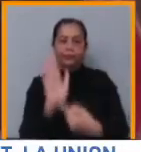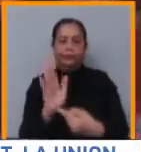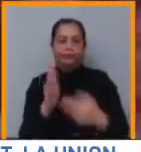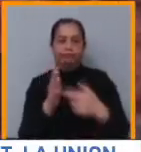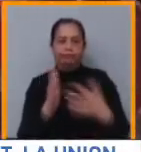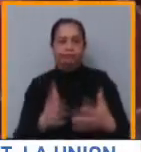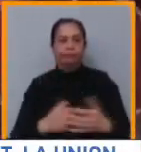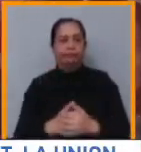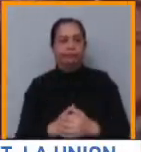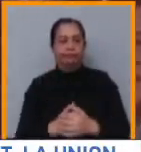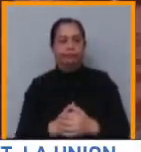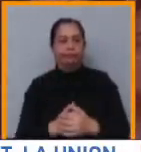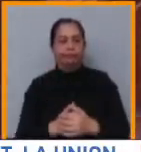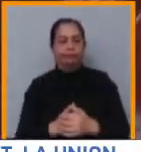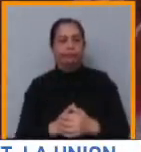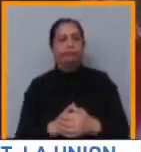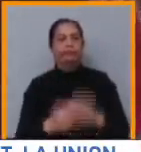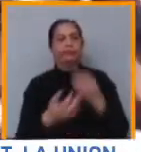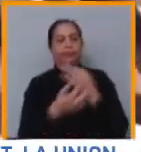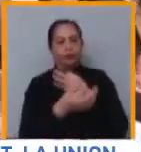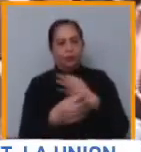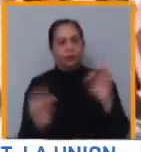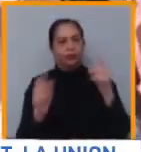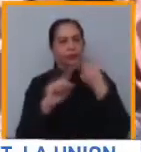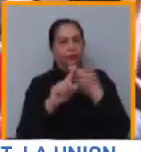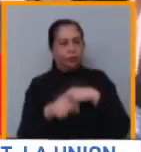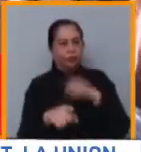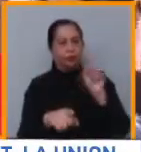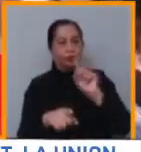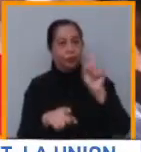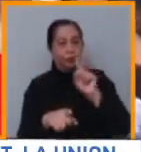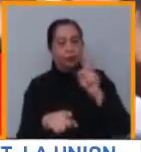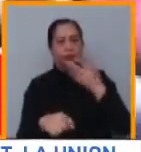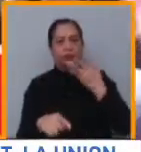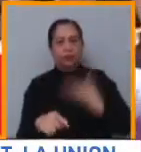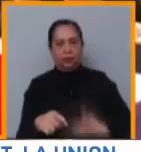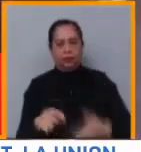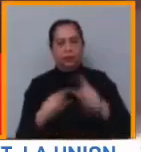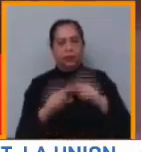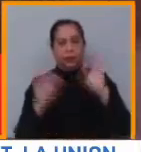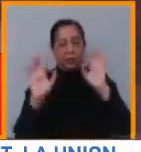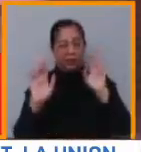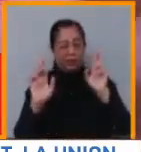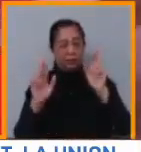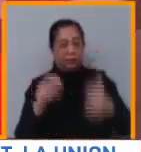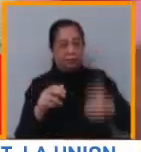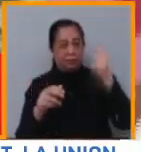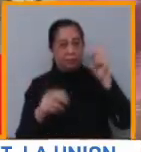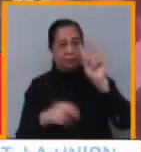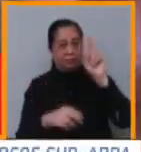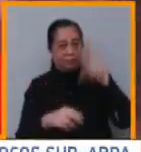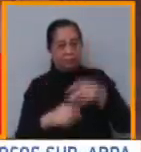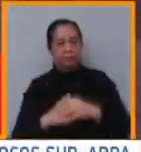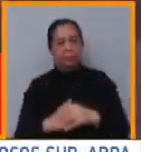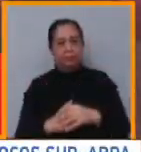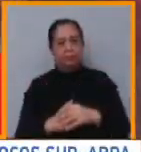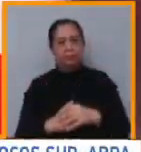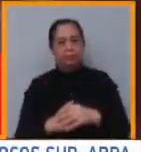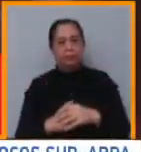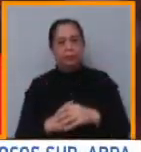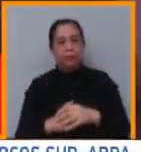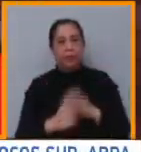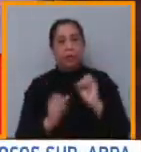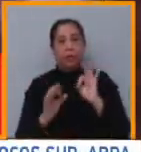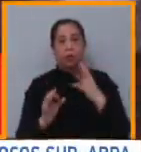kalayaan sa gutom naman ang isusulong ni Pangilinan sakaling pala rin maging pangalawang pangulo. Pagka sinuportahan natin ang ating